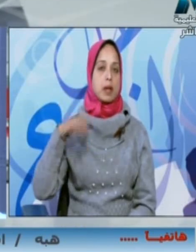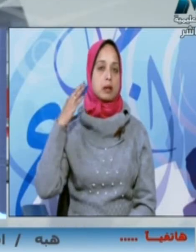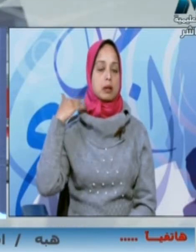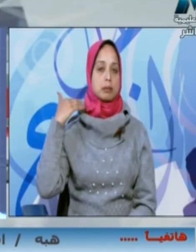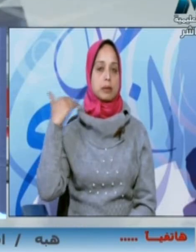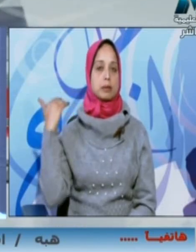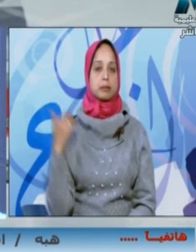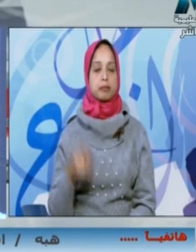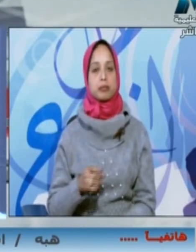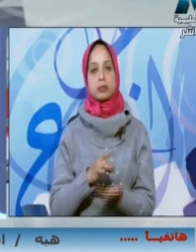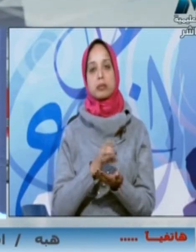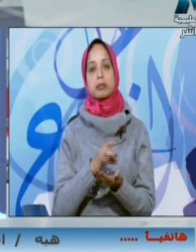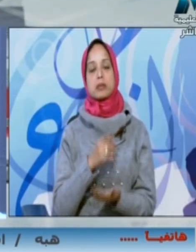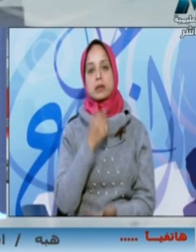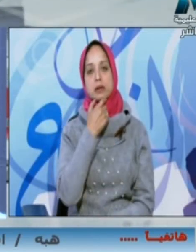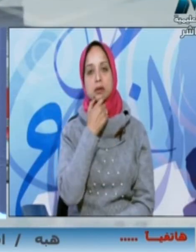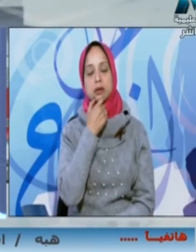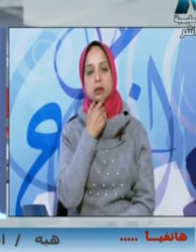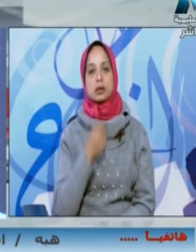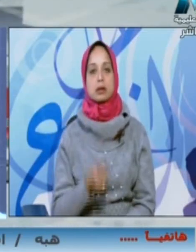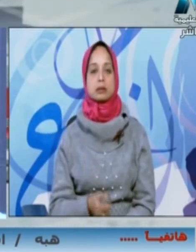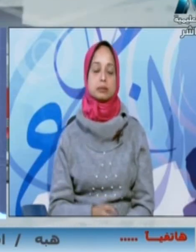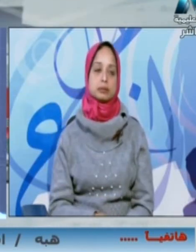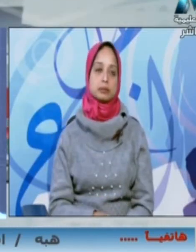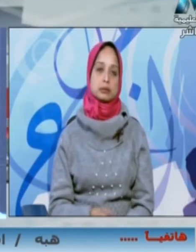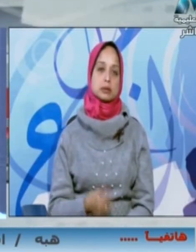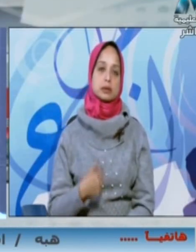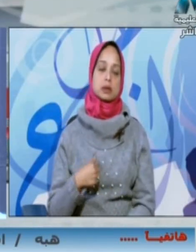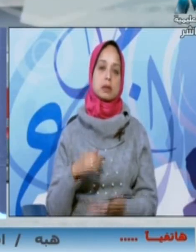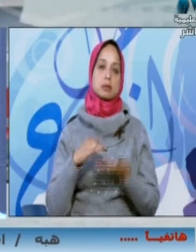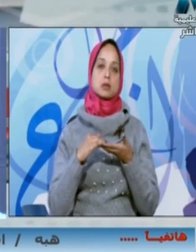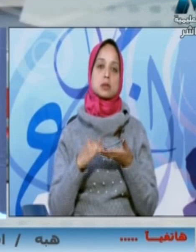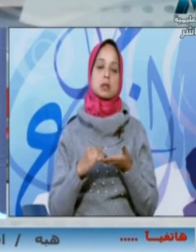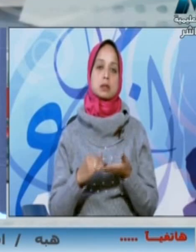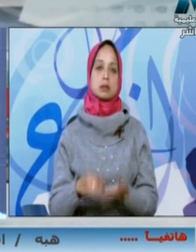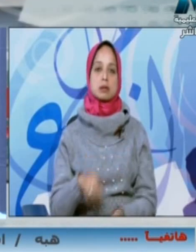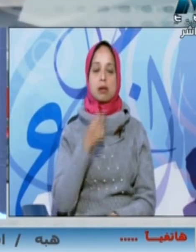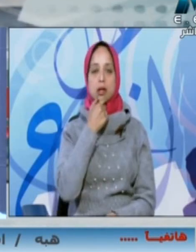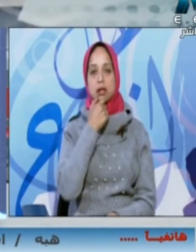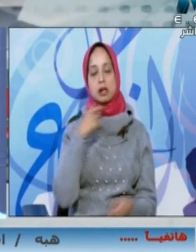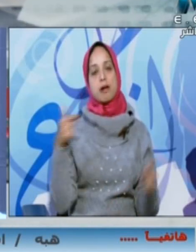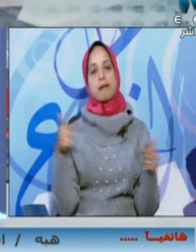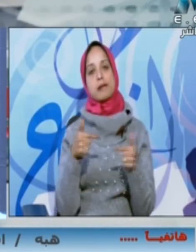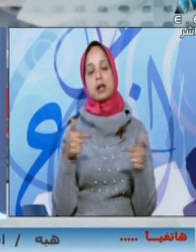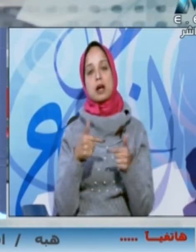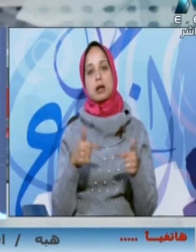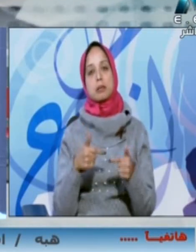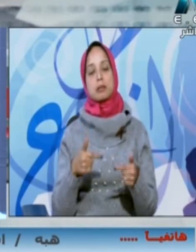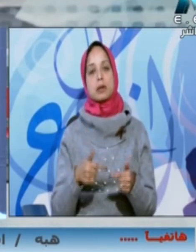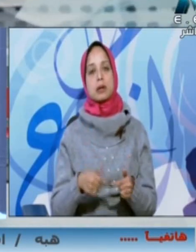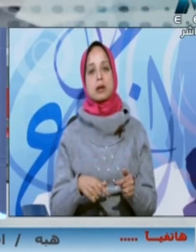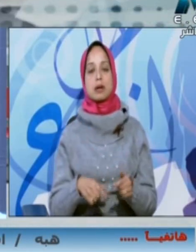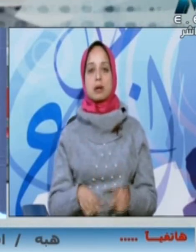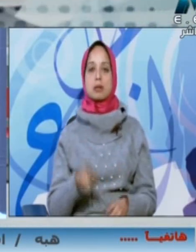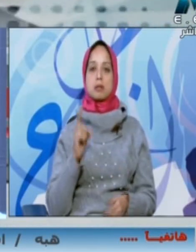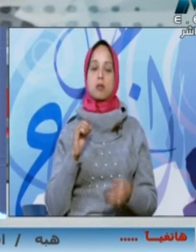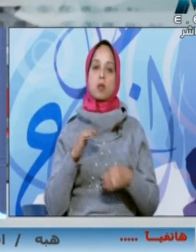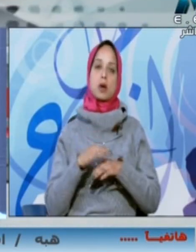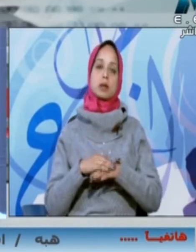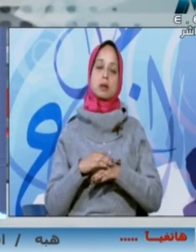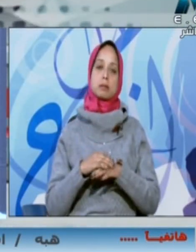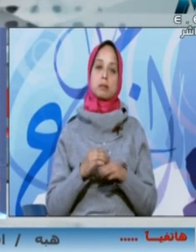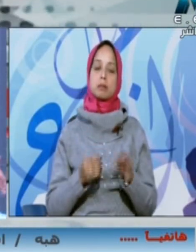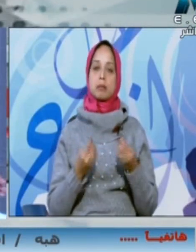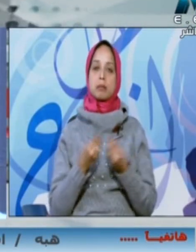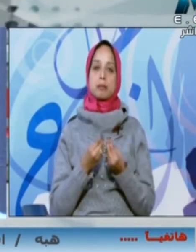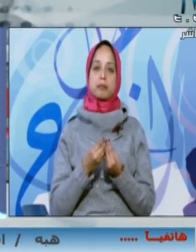انجلترا، تمام؟ تمام. انما احنا تعاوننا مع انجلترا في الحرب وملتزمين بمعاهده 36 على امل ان